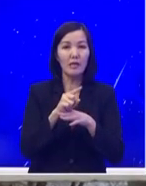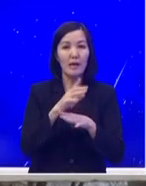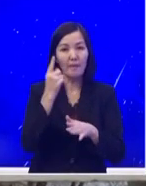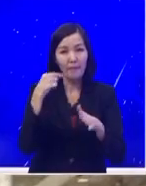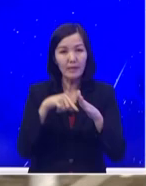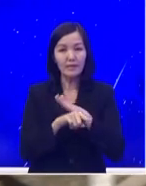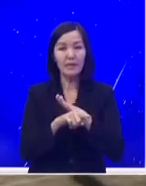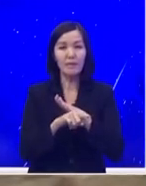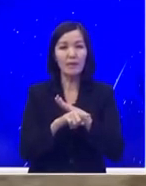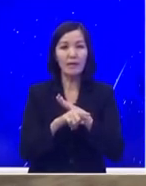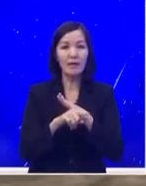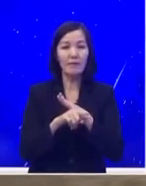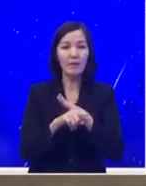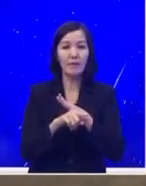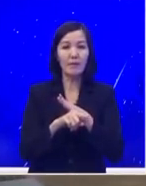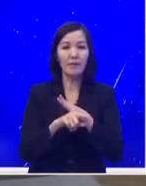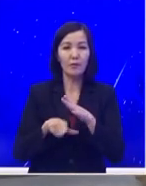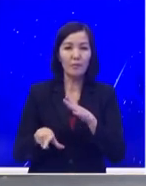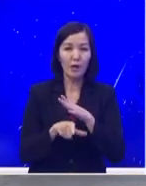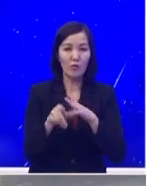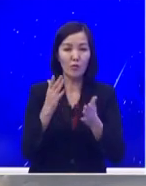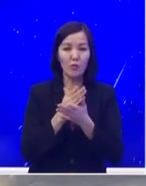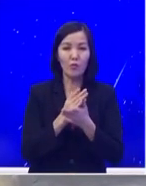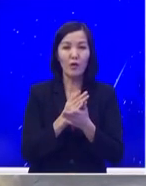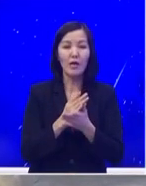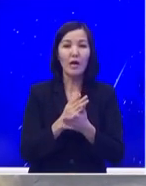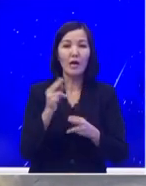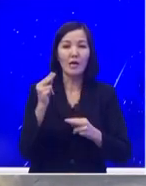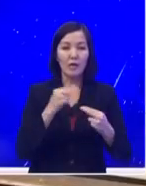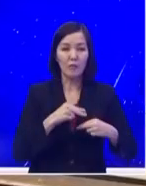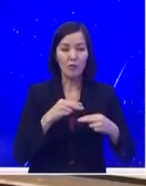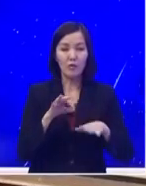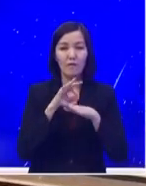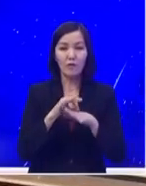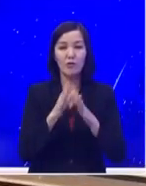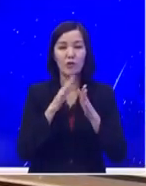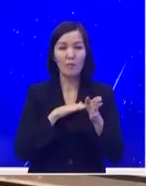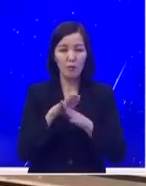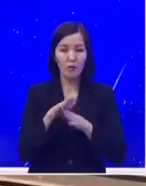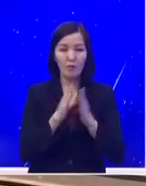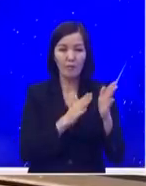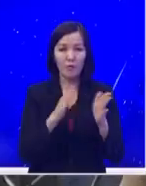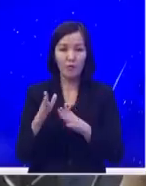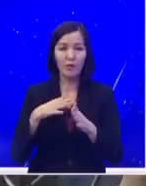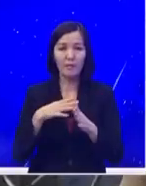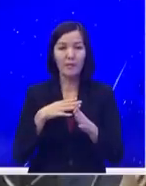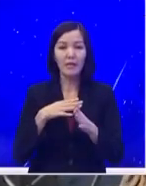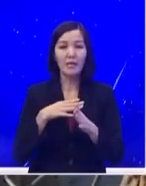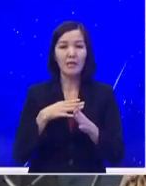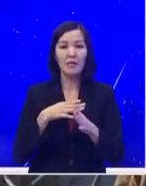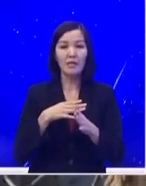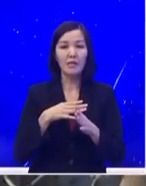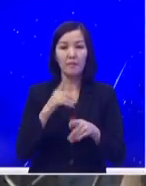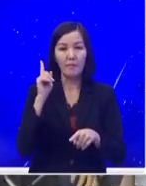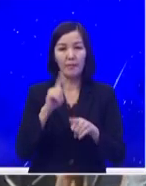реализацию проекта предусмотрено 353 миллиона тенге. Работы ведутся полным ходом. И в середине лета ответственные лица намерены сдать